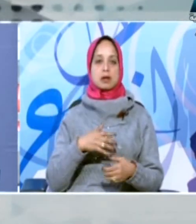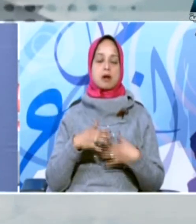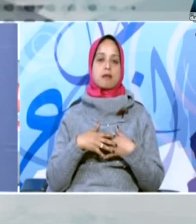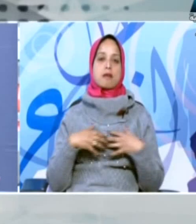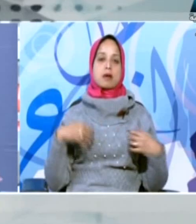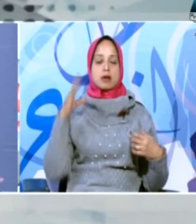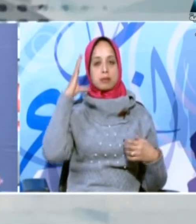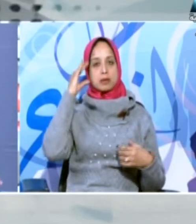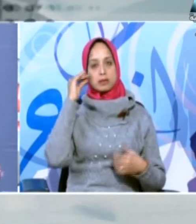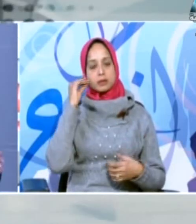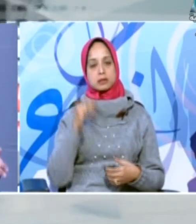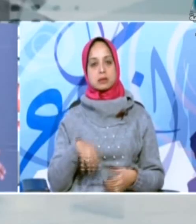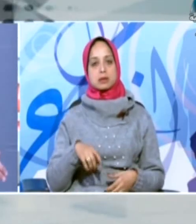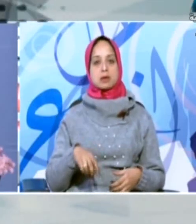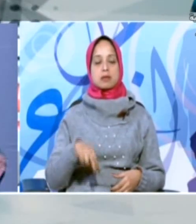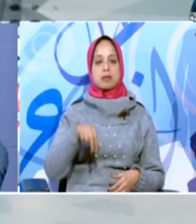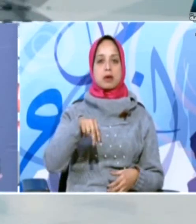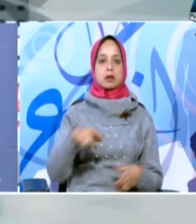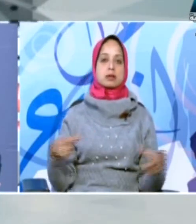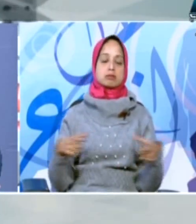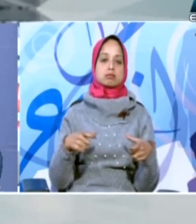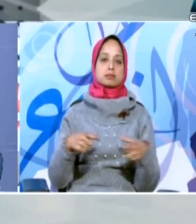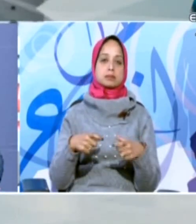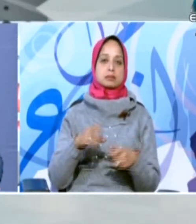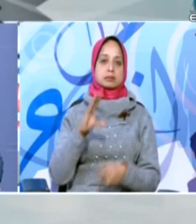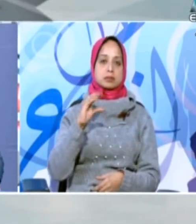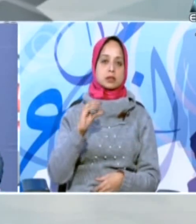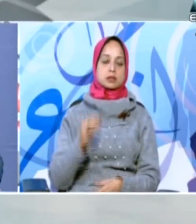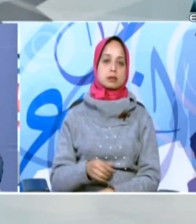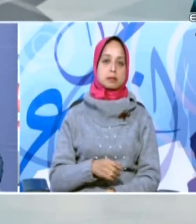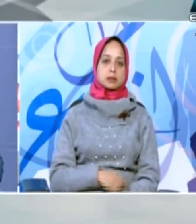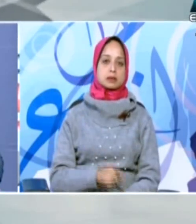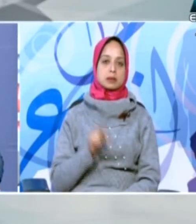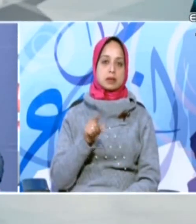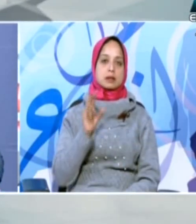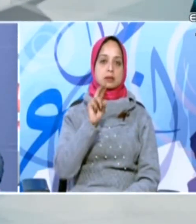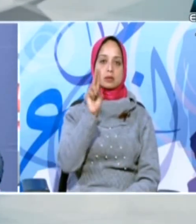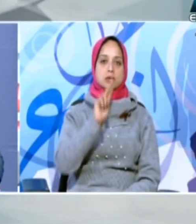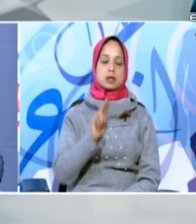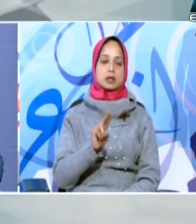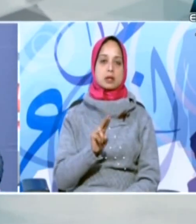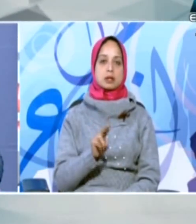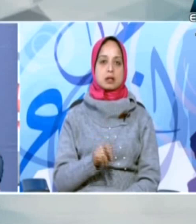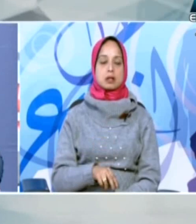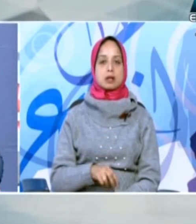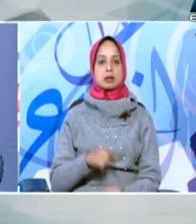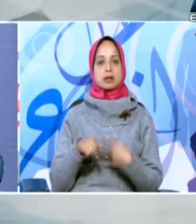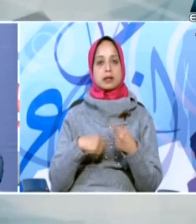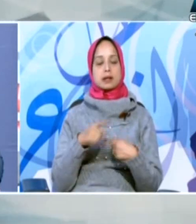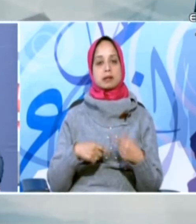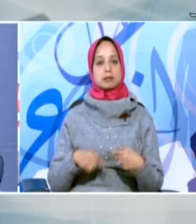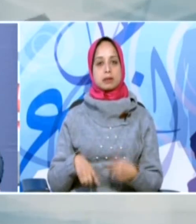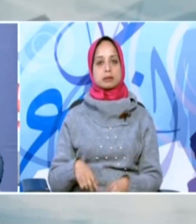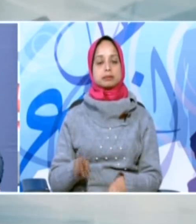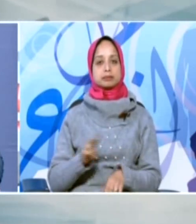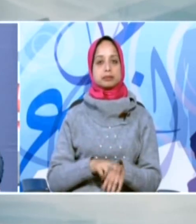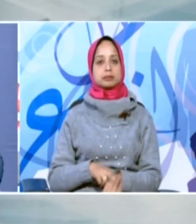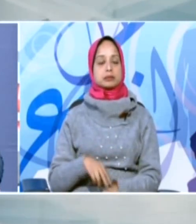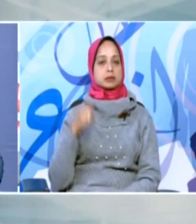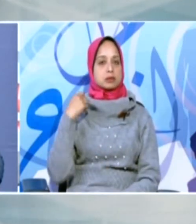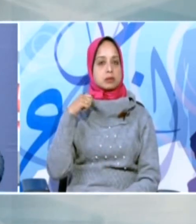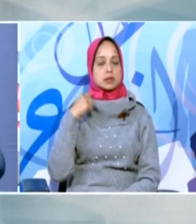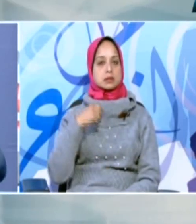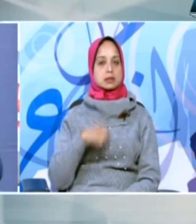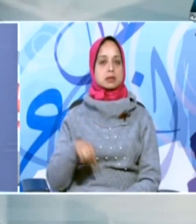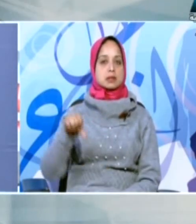ظهرش حركات ايه غير حركات بسيطة بس. ده المقصود عندي بالسؤال. طبعا اتكلمنا عن اسماعيل صدقي ايه؟ قلنا اسماعيل صدقي ايه؟